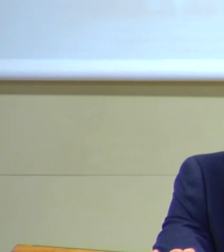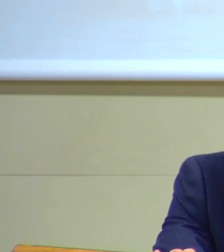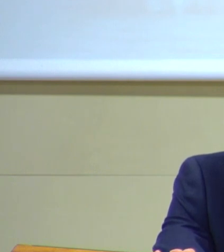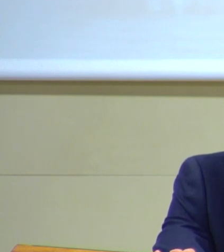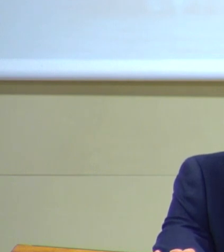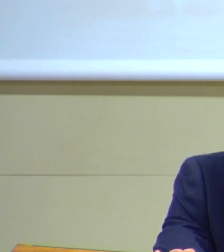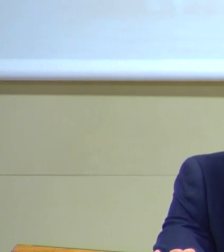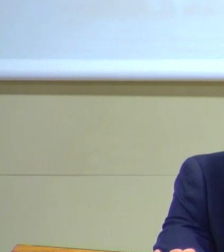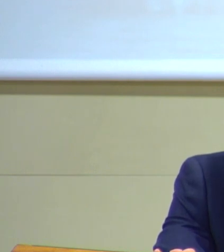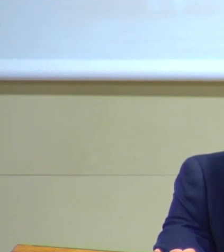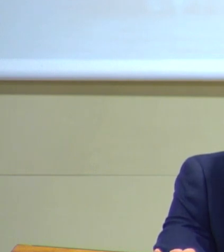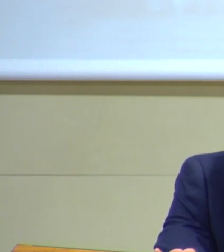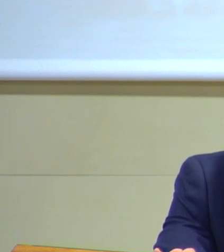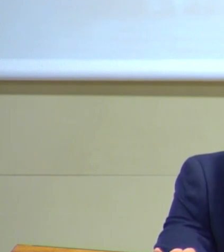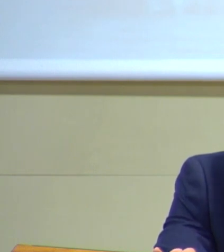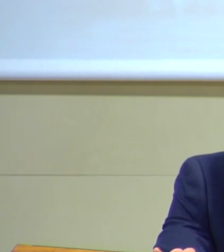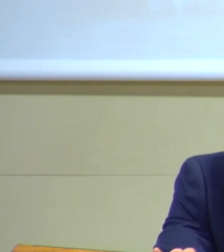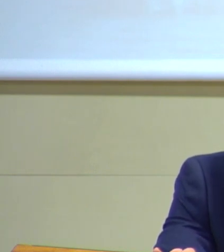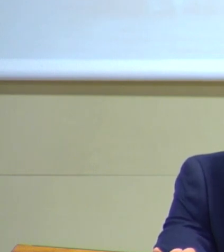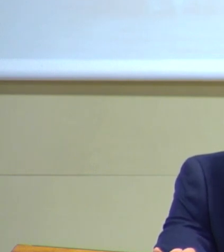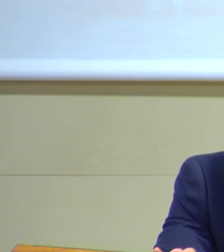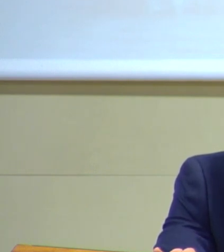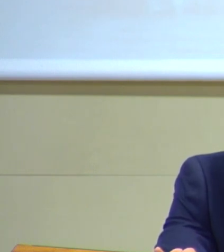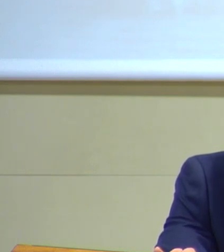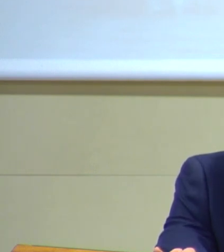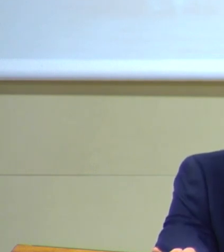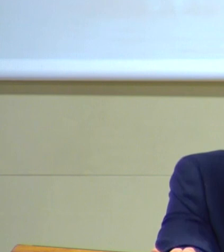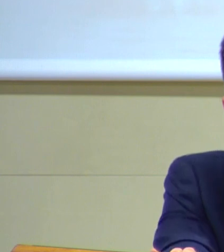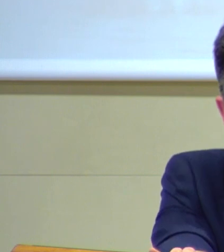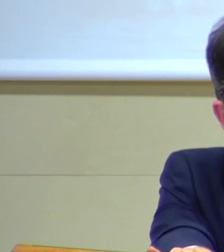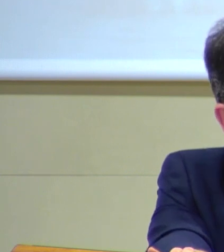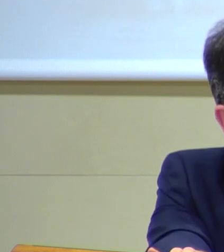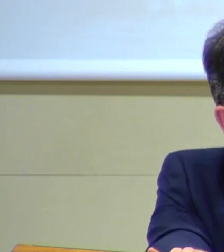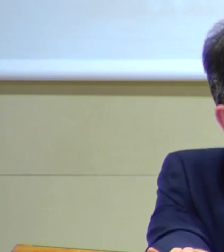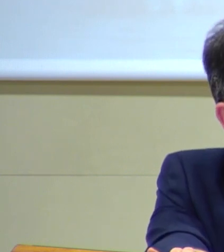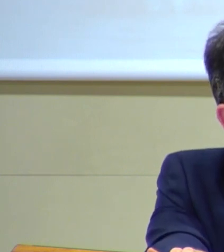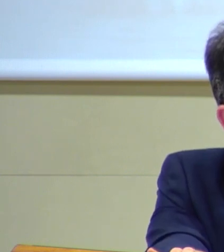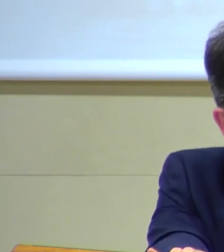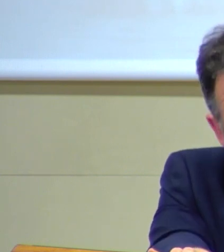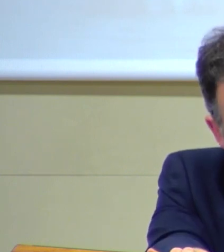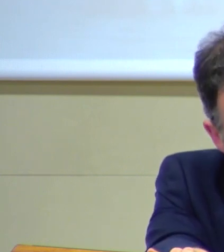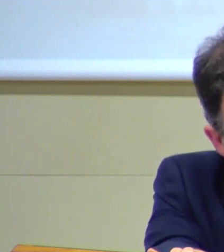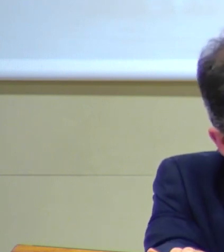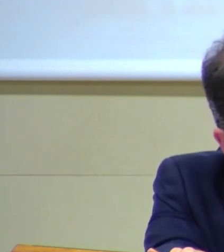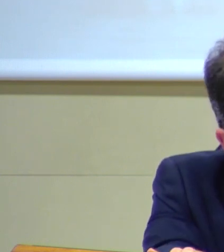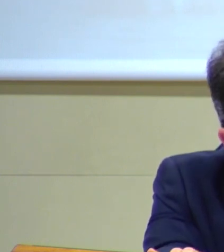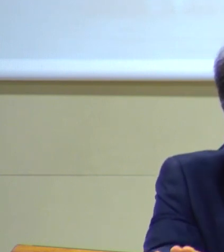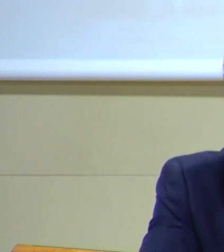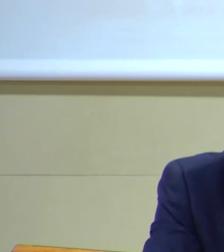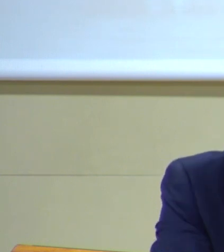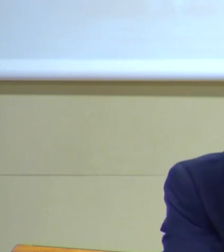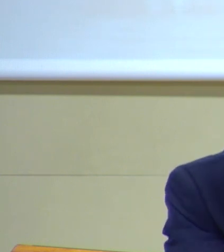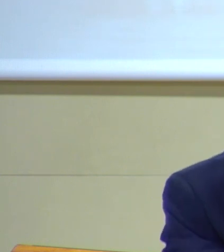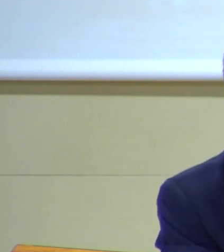ça brille où j'ai déjà répondu un peu plus tard dans mon intervention nageant ce france lequel elle a été